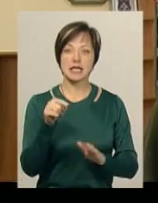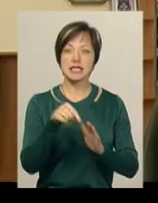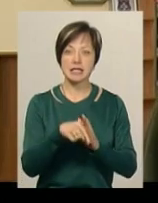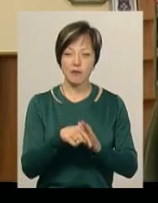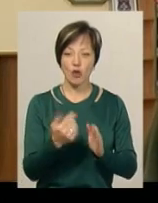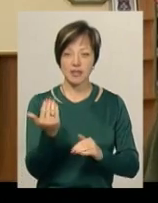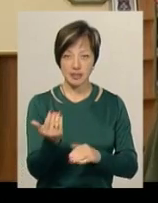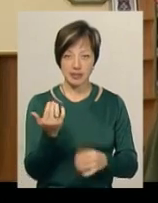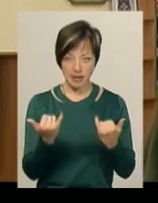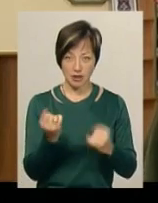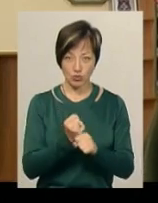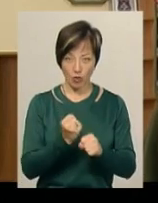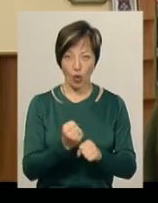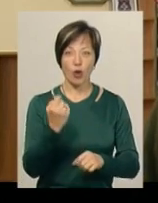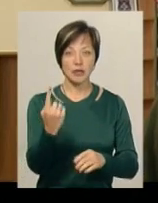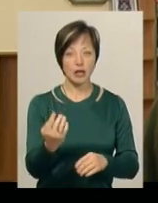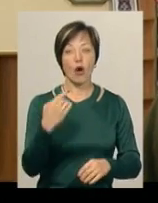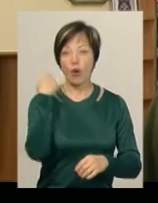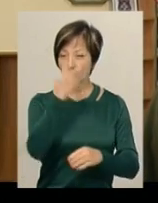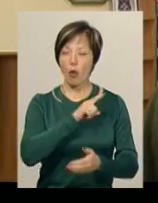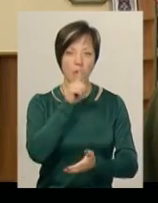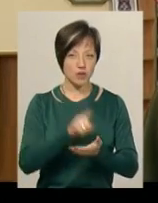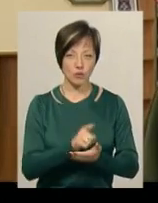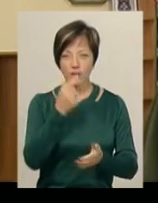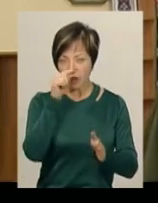ти зараз розробляєш, ти обов'язково маєш